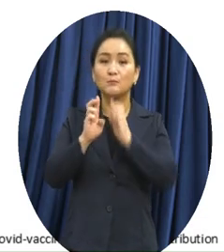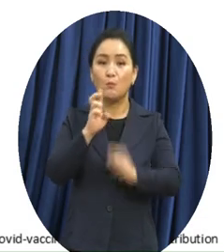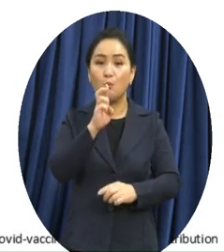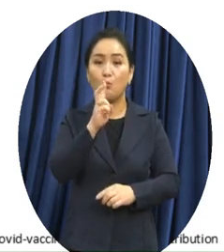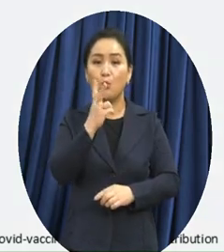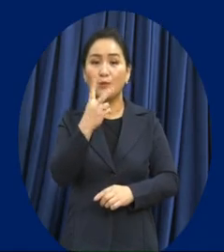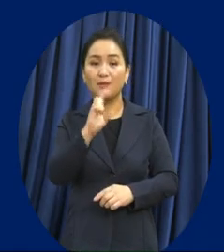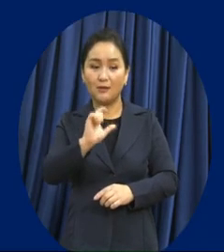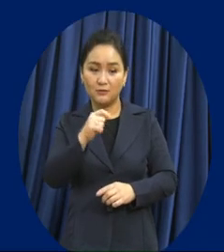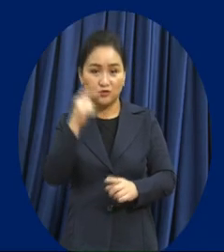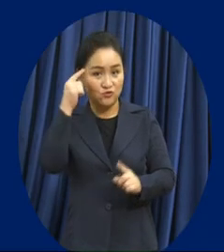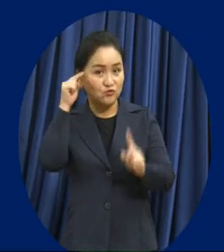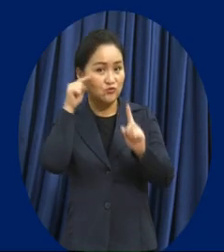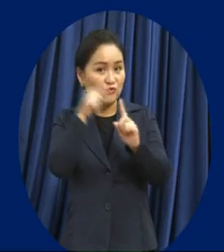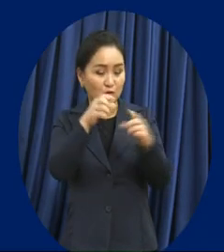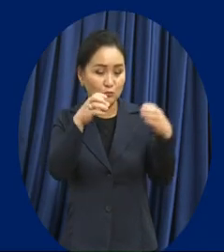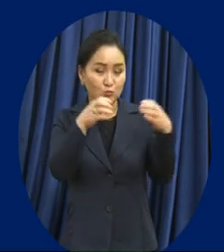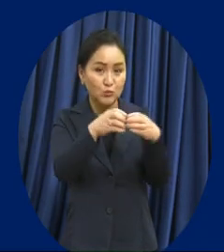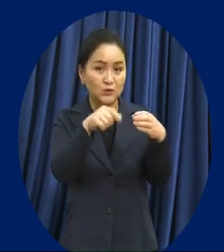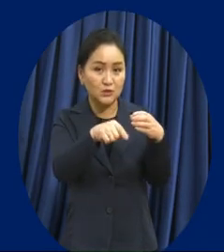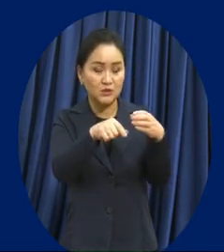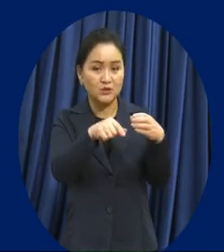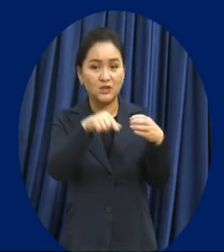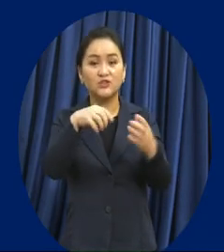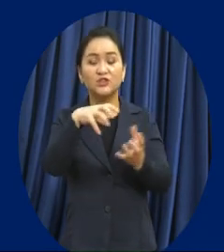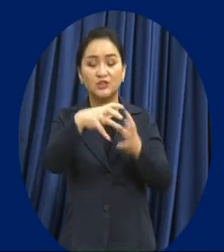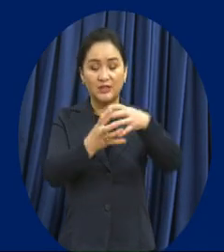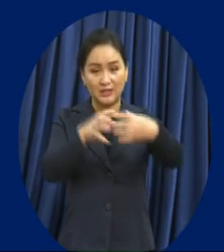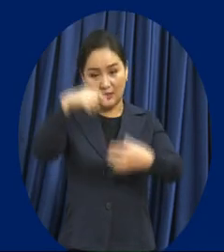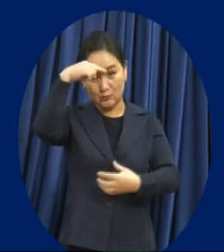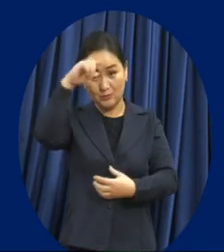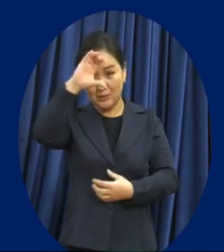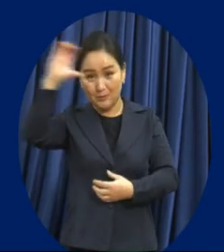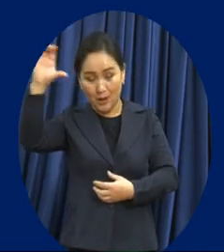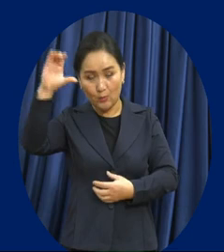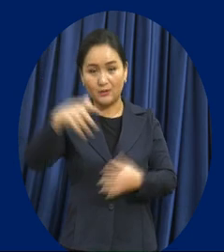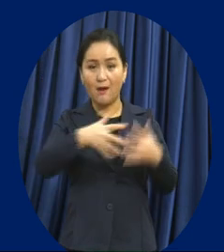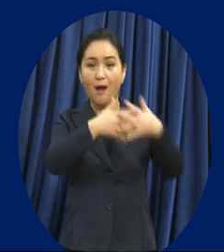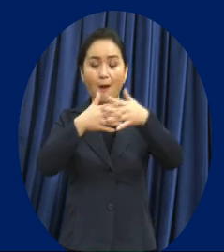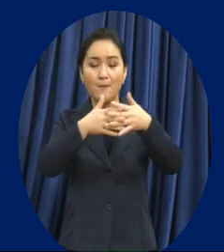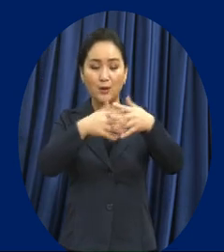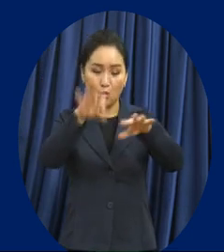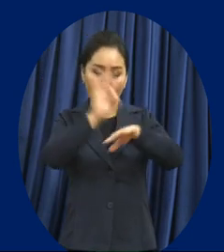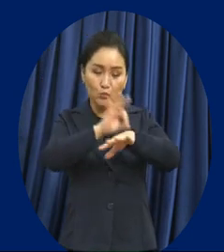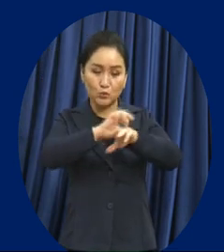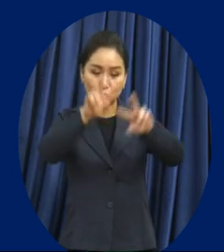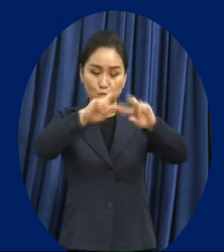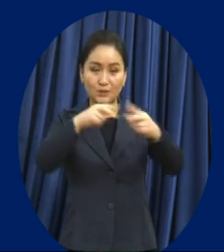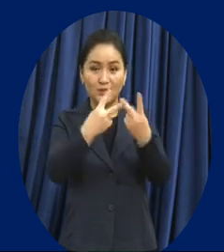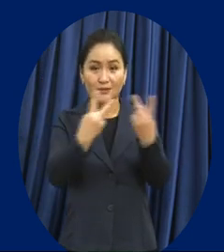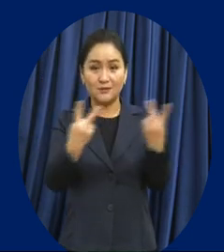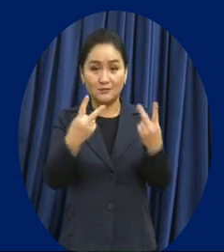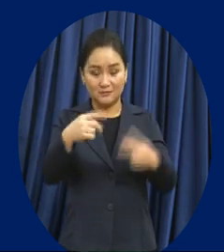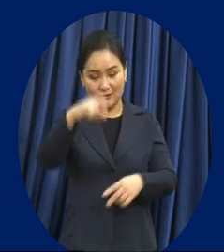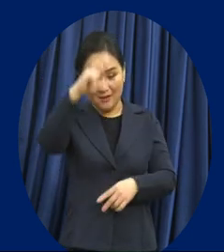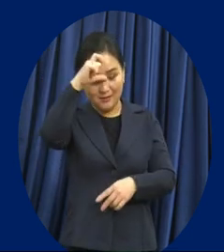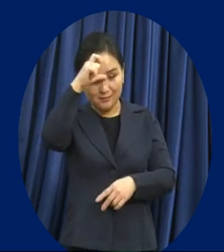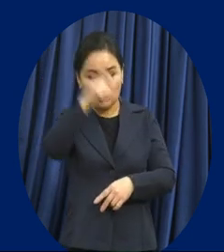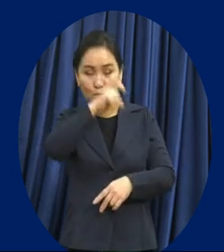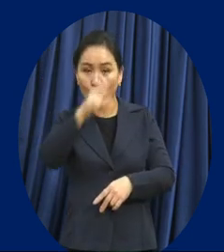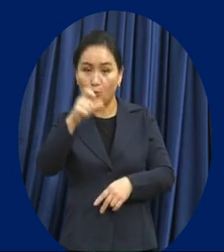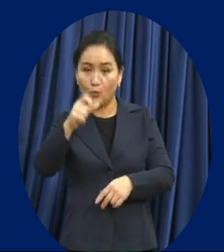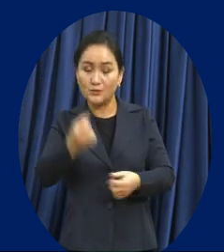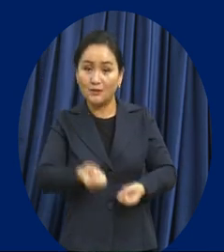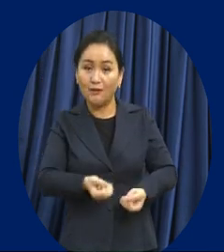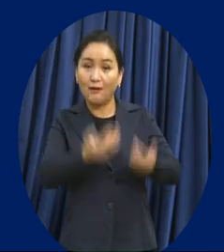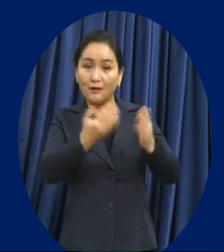зорилттой бүлгийг тухайн одоо орон, дэлхийн эрүүл мэндийн байгууллага, Америкийн одоо өвчин судлалын төвийн эрдэмтдийн гаргасан ийм